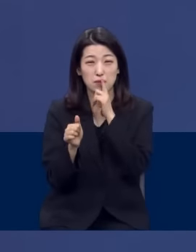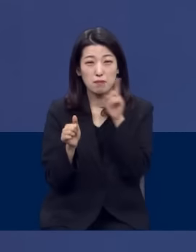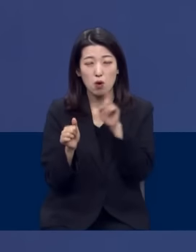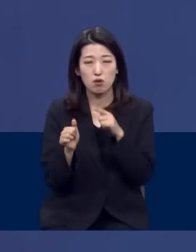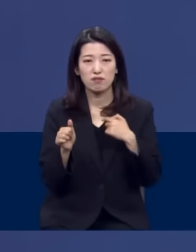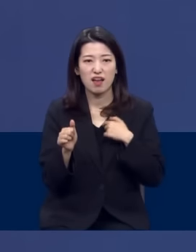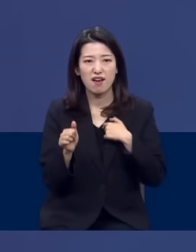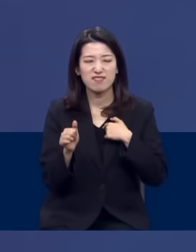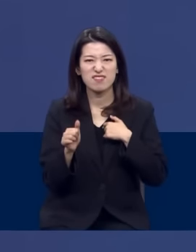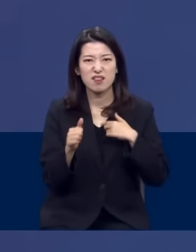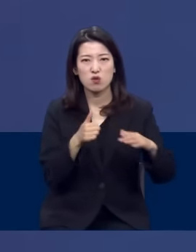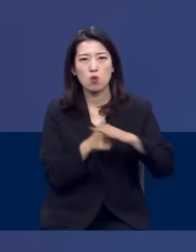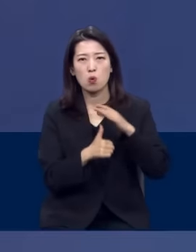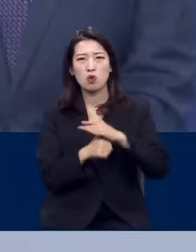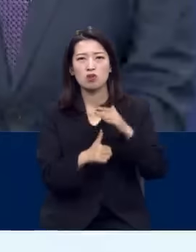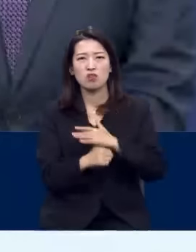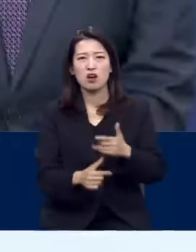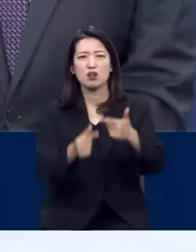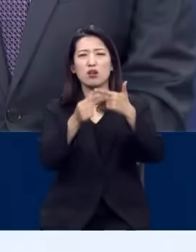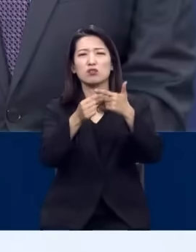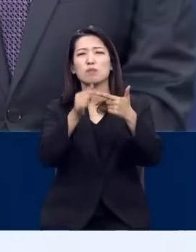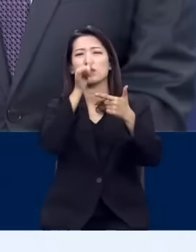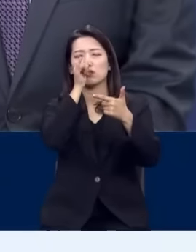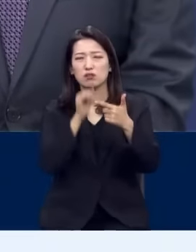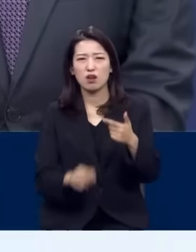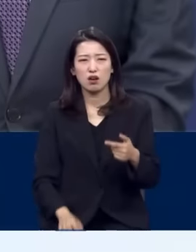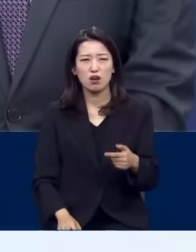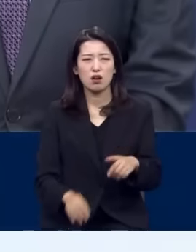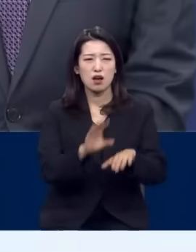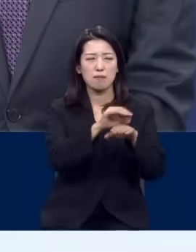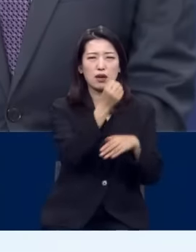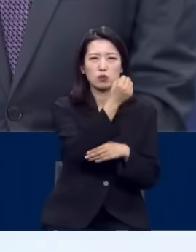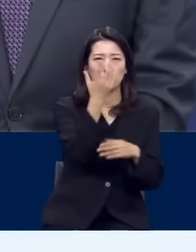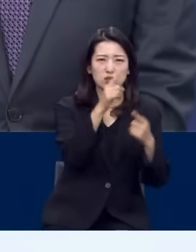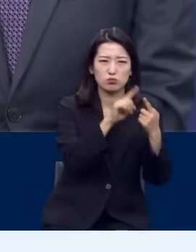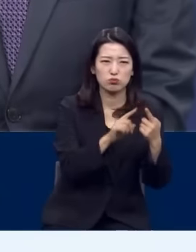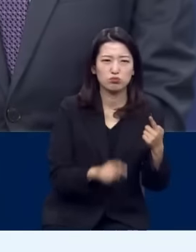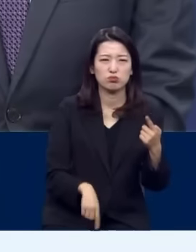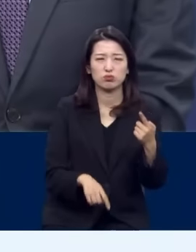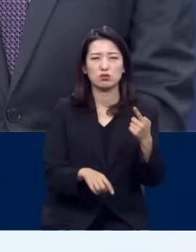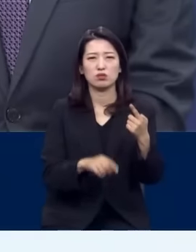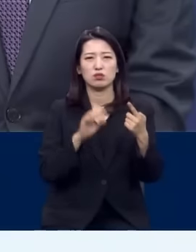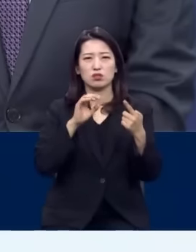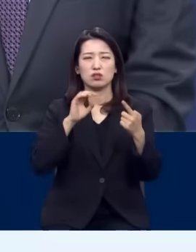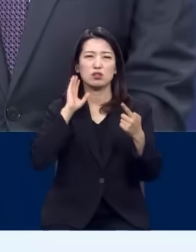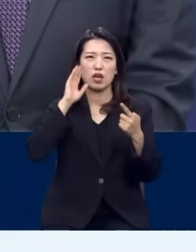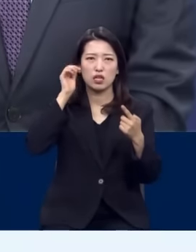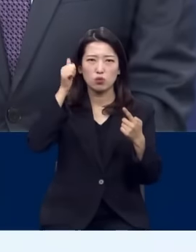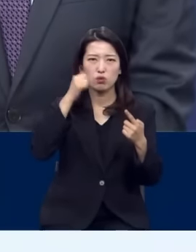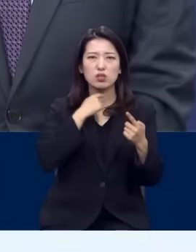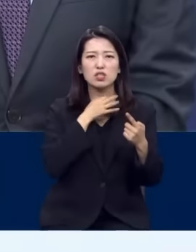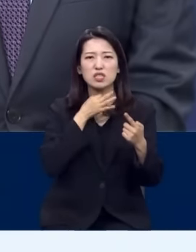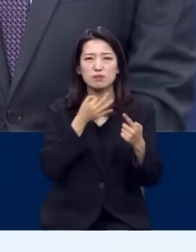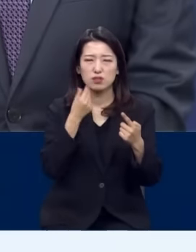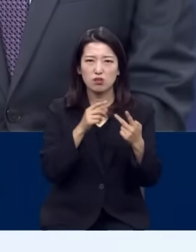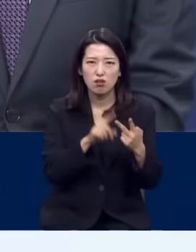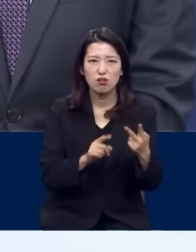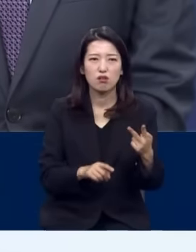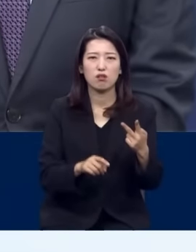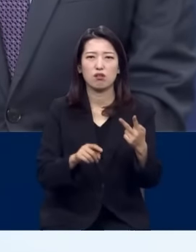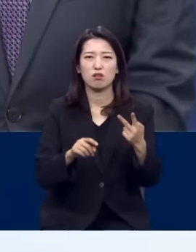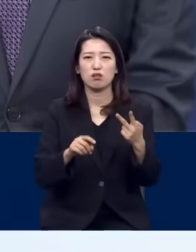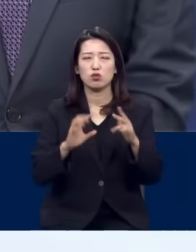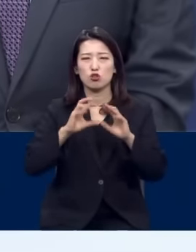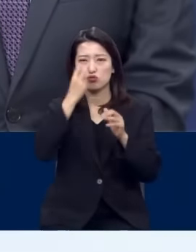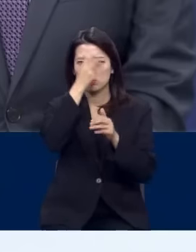언론에 나올 때부터 또 강해 경시 폭로부터 국정 감사 대통령 육성 나올 때 또 어제 구속 심사가 여섯